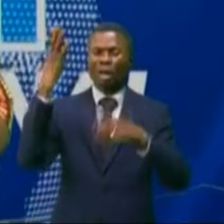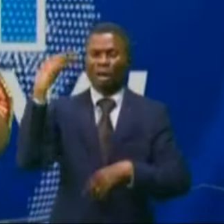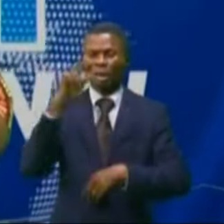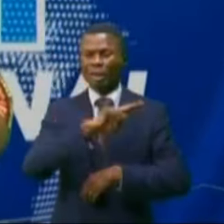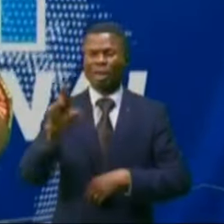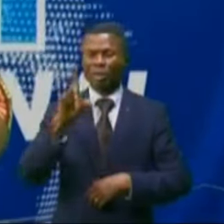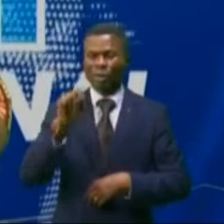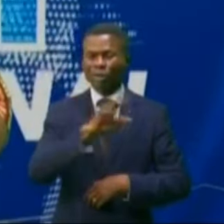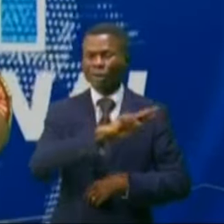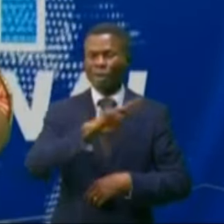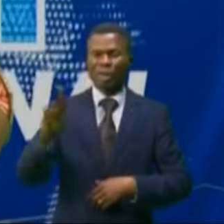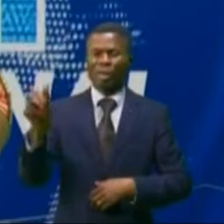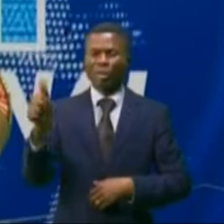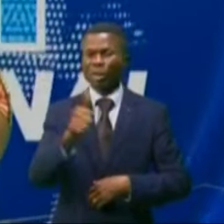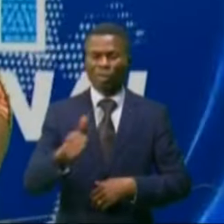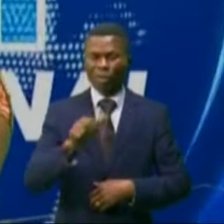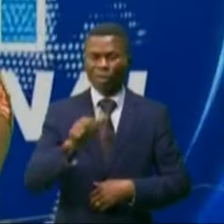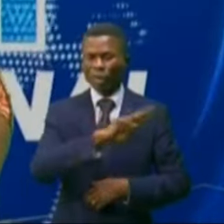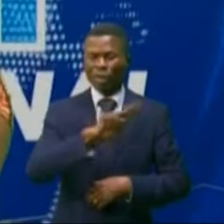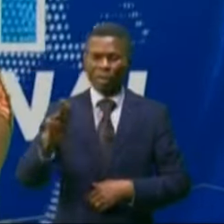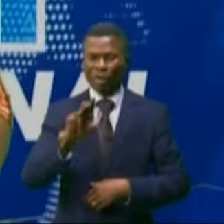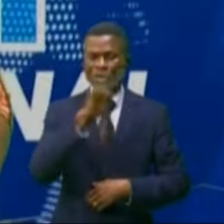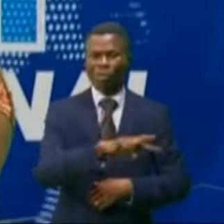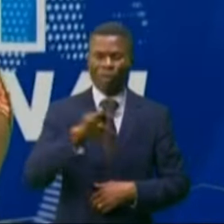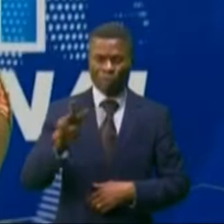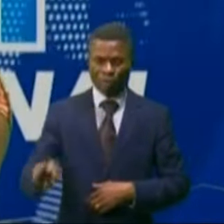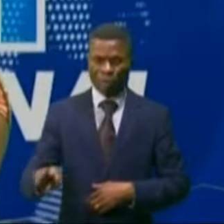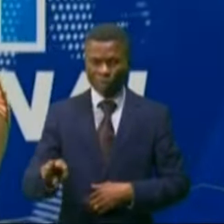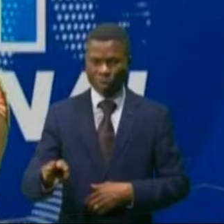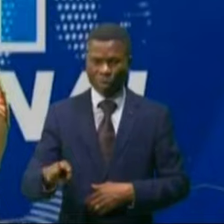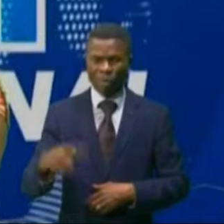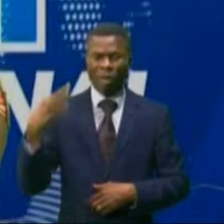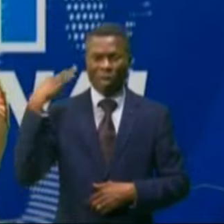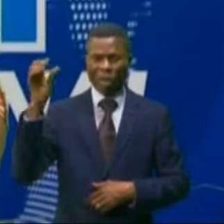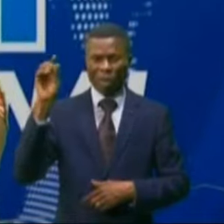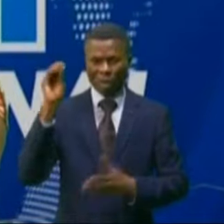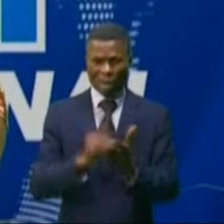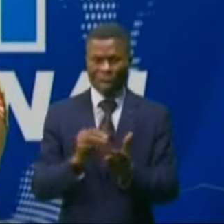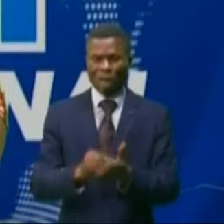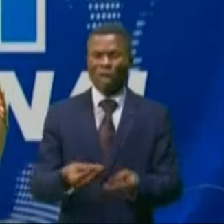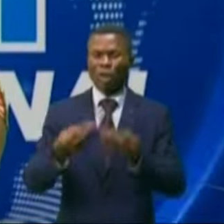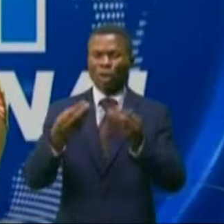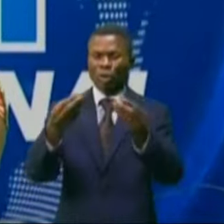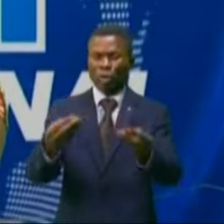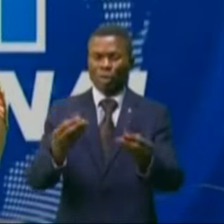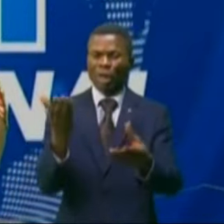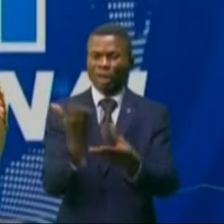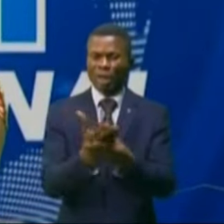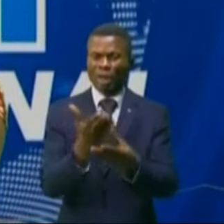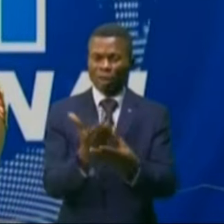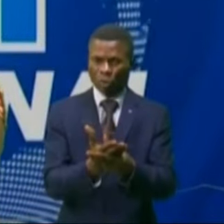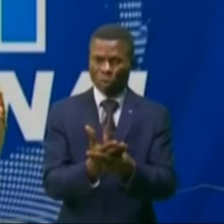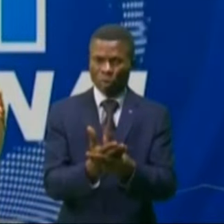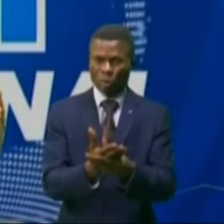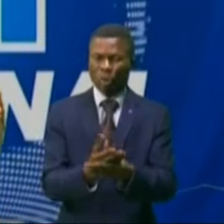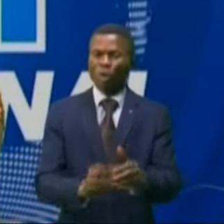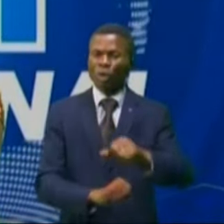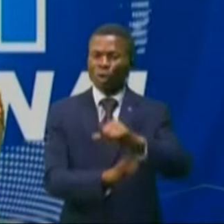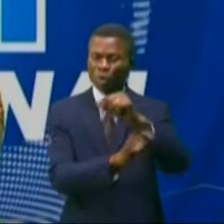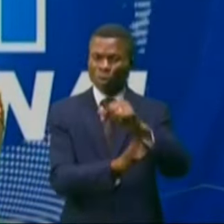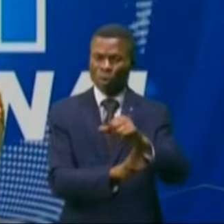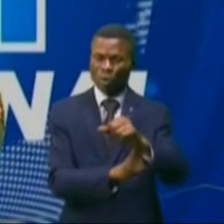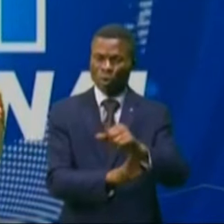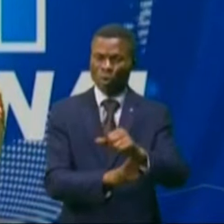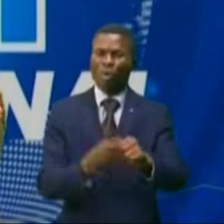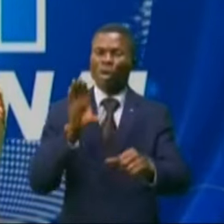2020, 2021 et 2022. Le candidat doit fournir documentation à l'appui, contrat, bon